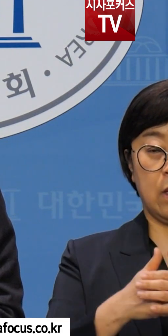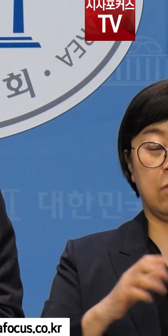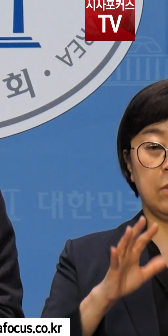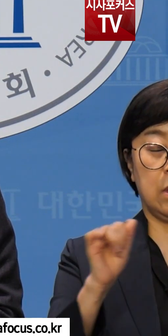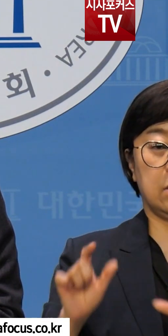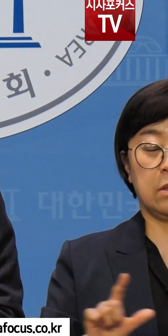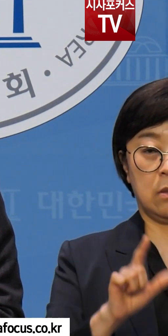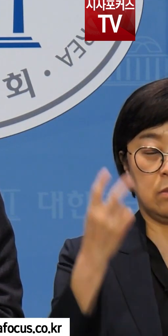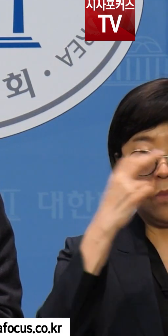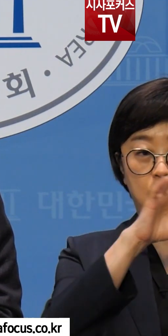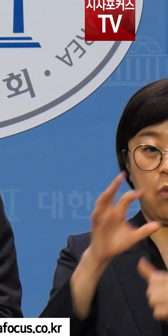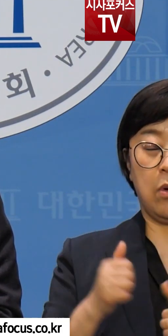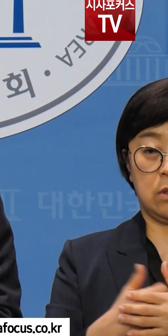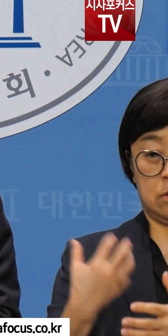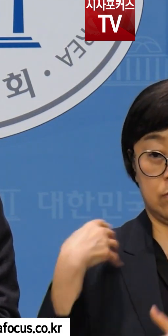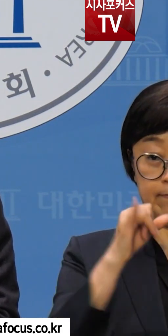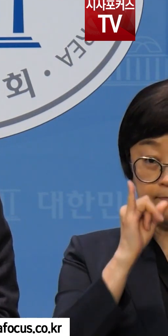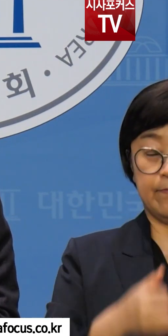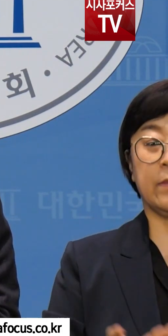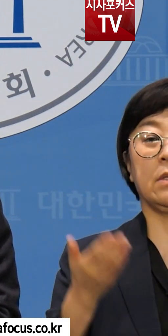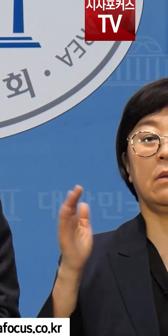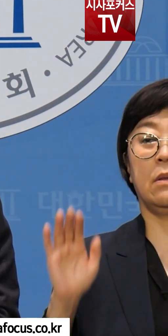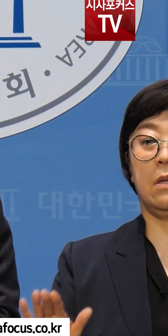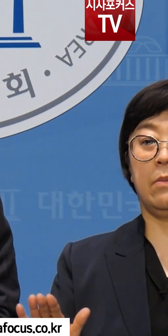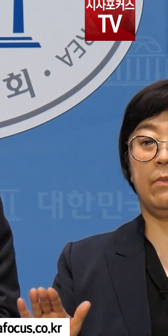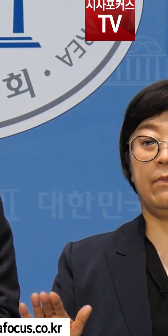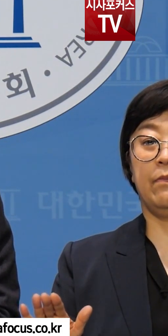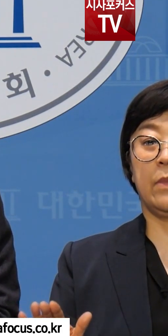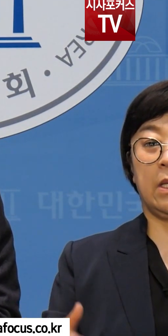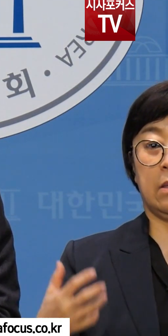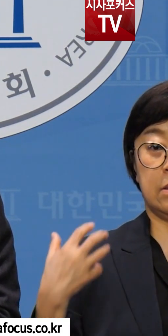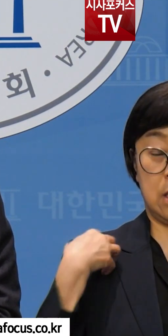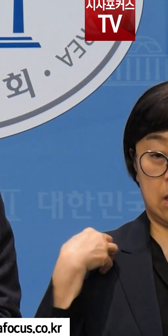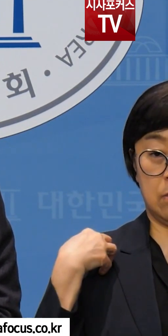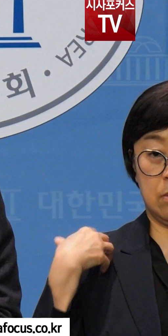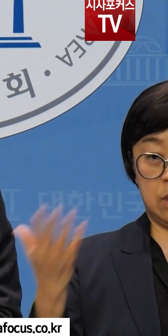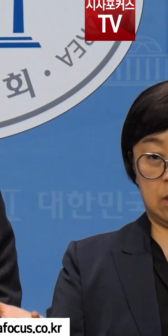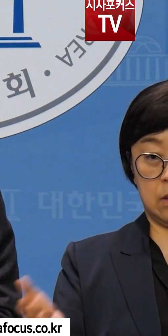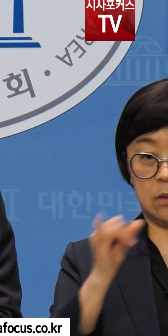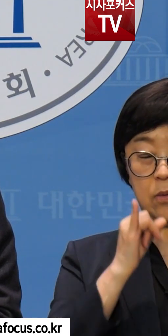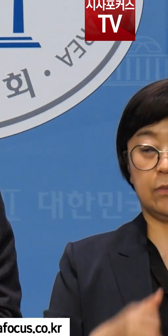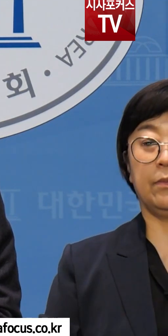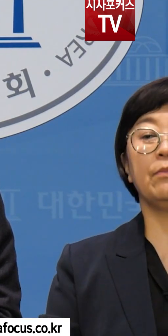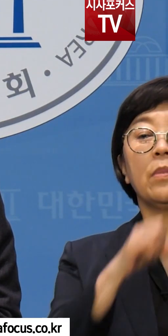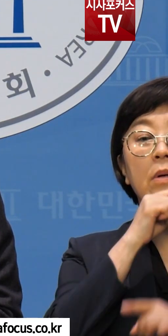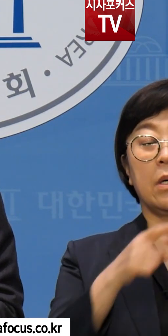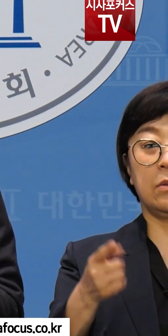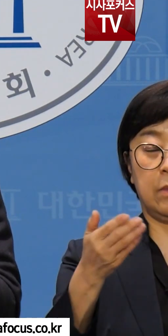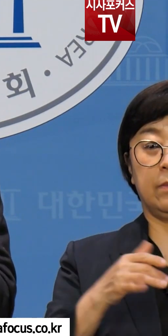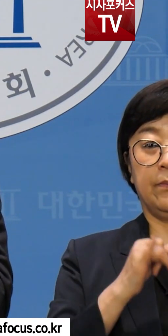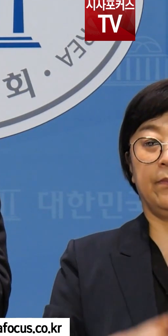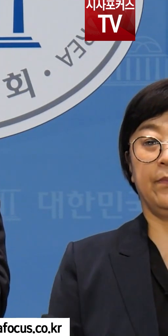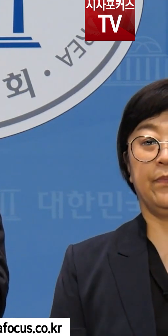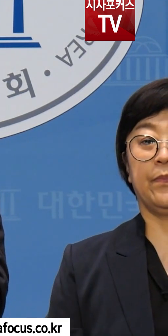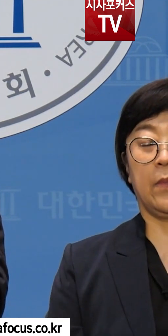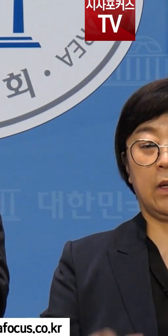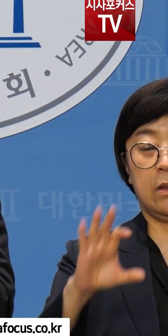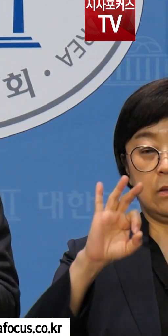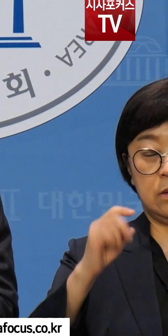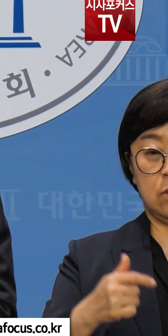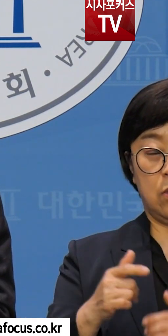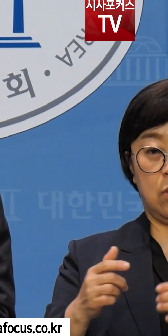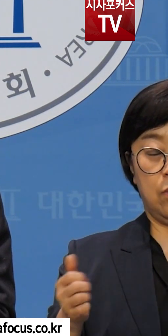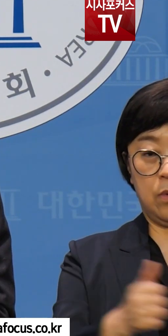민생을 수호할 의무가 있겠죠. 그러나 이런 책임 지금 방기하고 있다는 평가도 받고 있습니다.